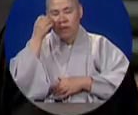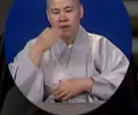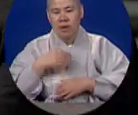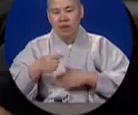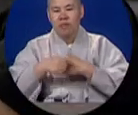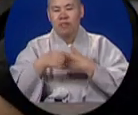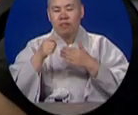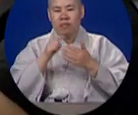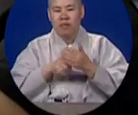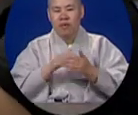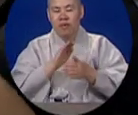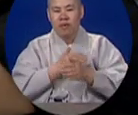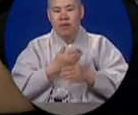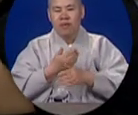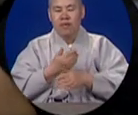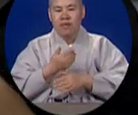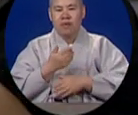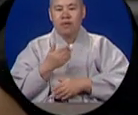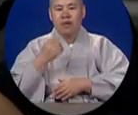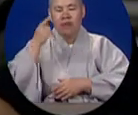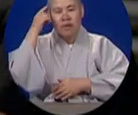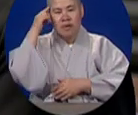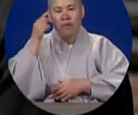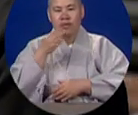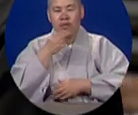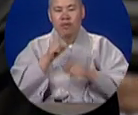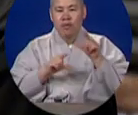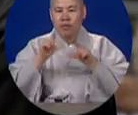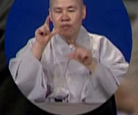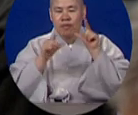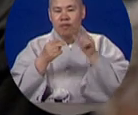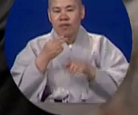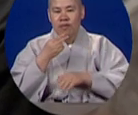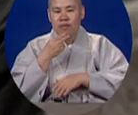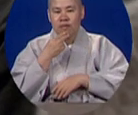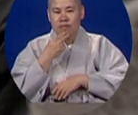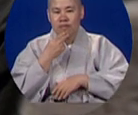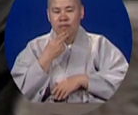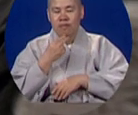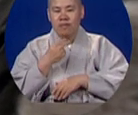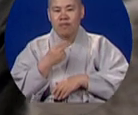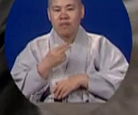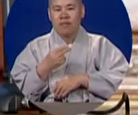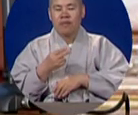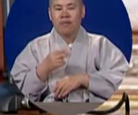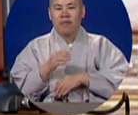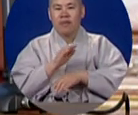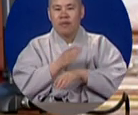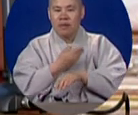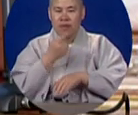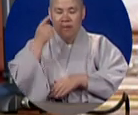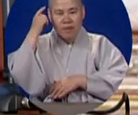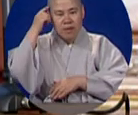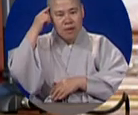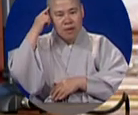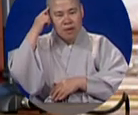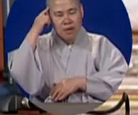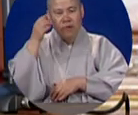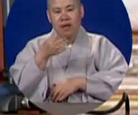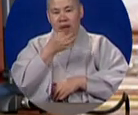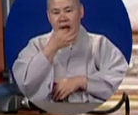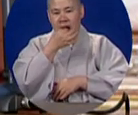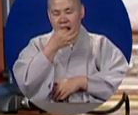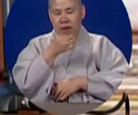형상도 없어요 그러니까 그 망상 집착